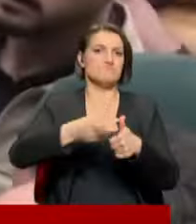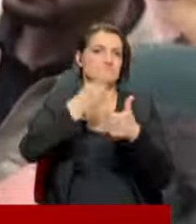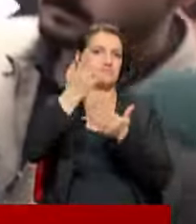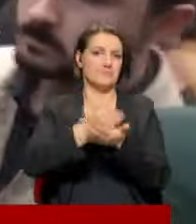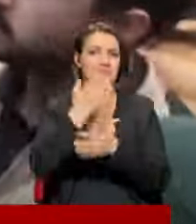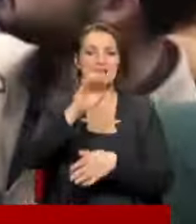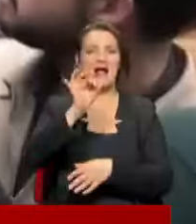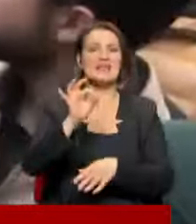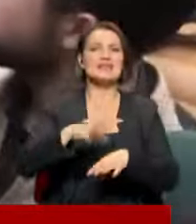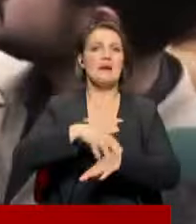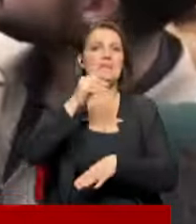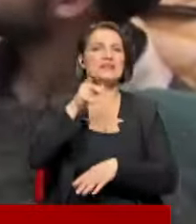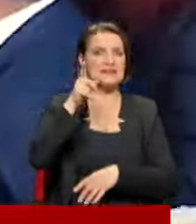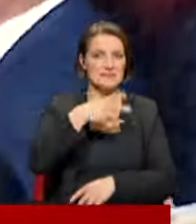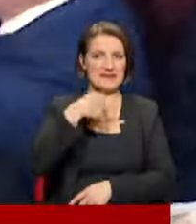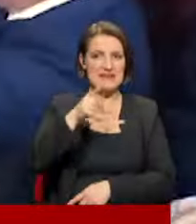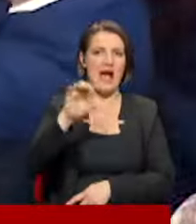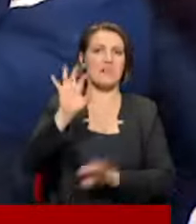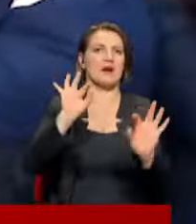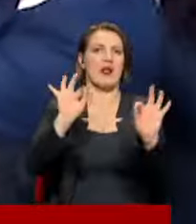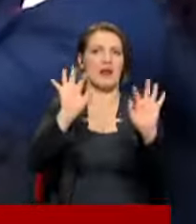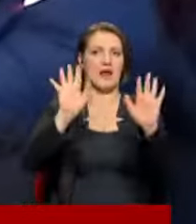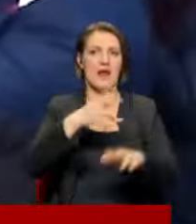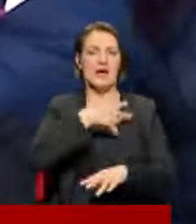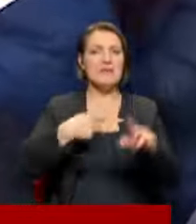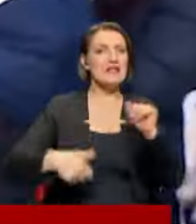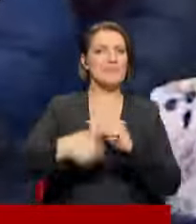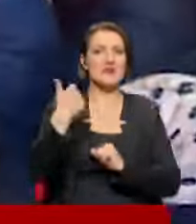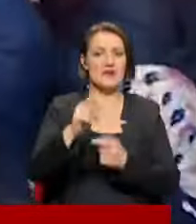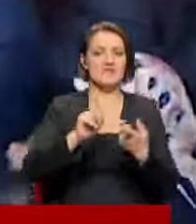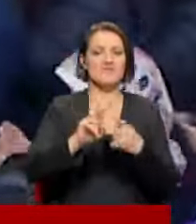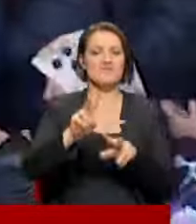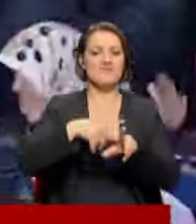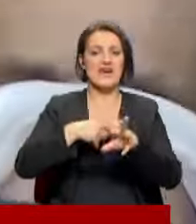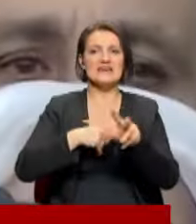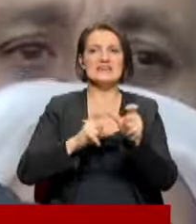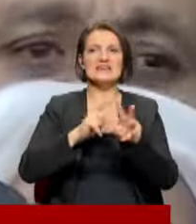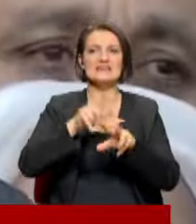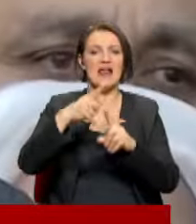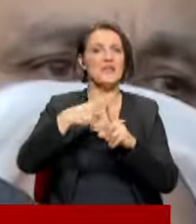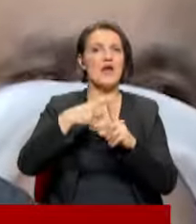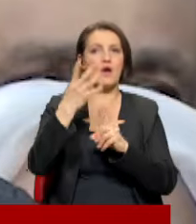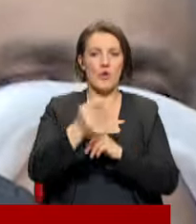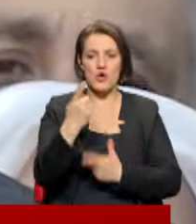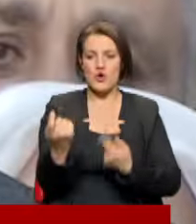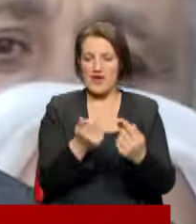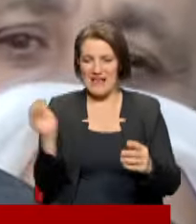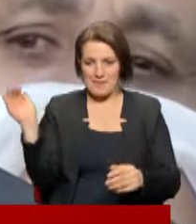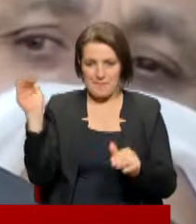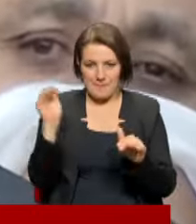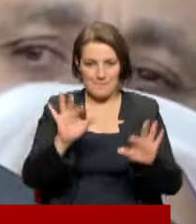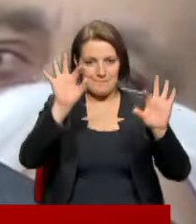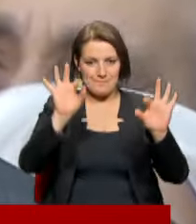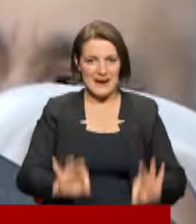çıktı. Altındağ Belediyesi yine AK Parti'de kaldı. Belediye Başkanı Veysel Tiryaki oldu. Tiryaki'nin göreve gelir